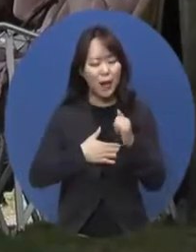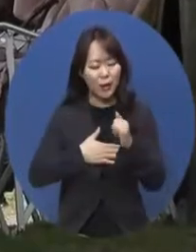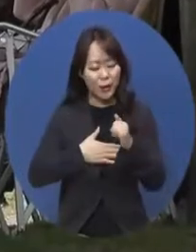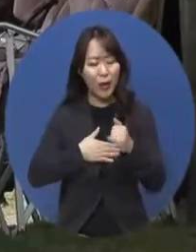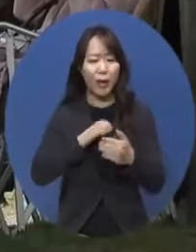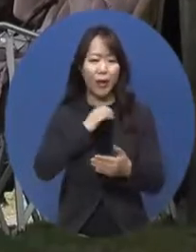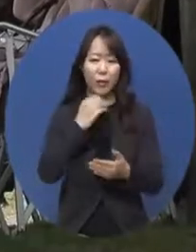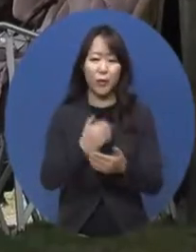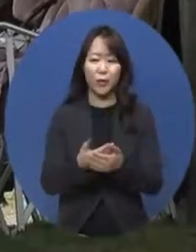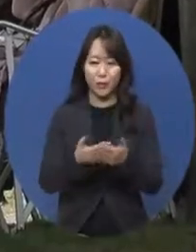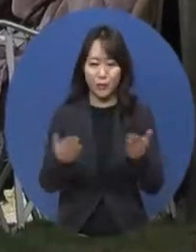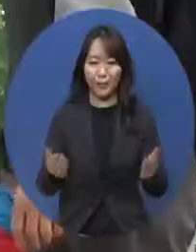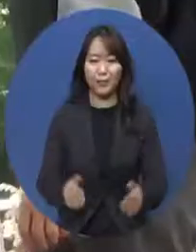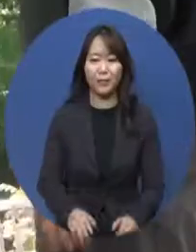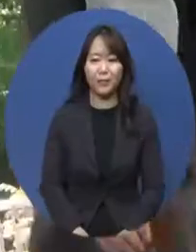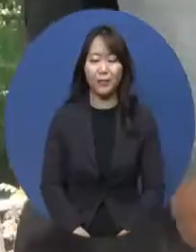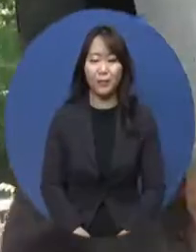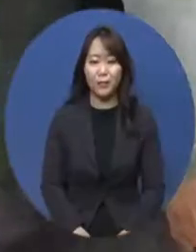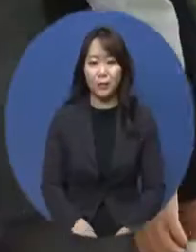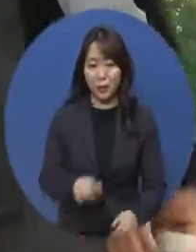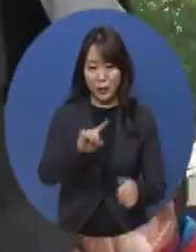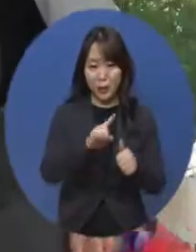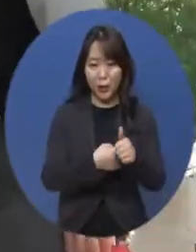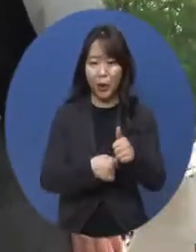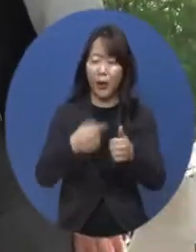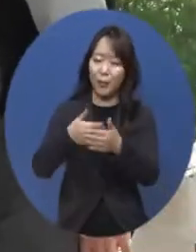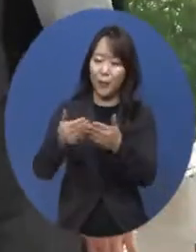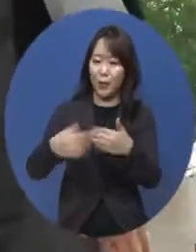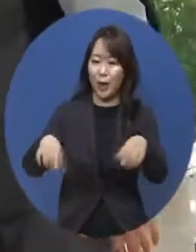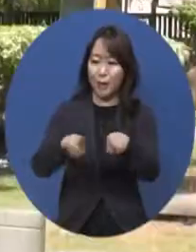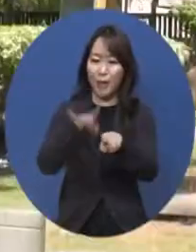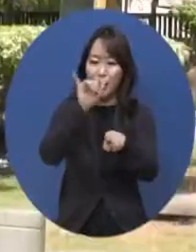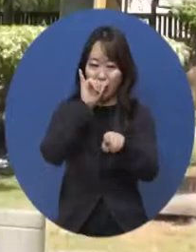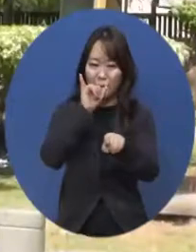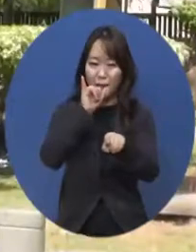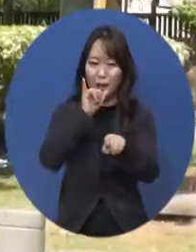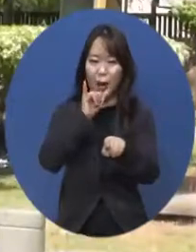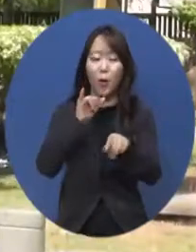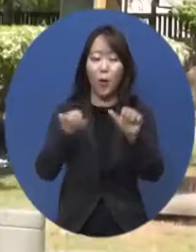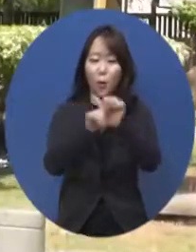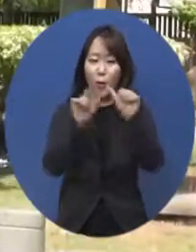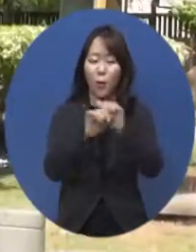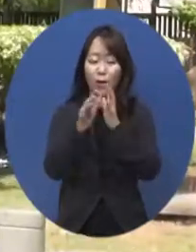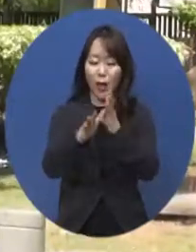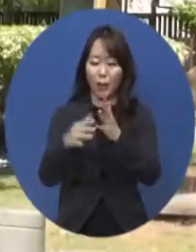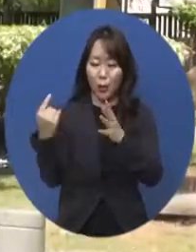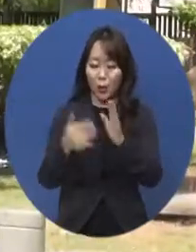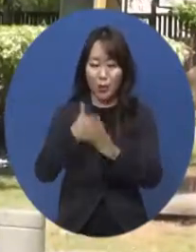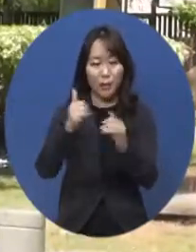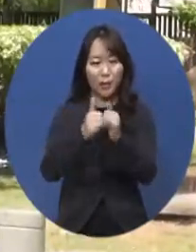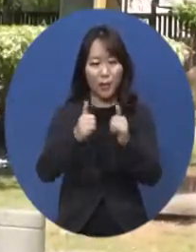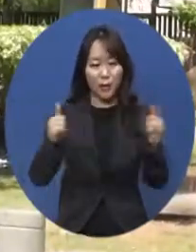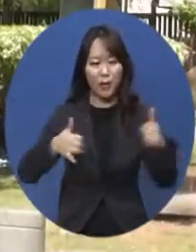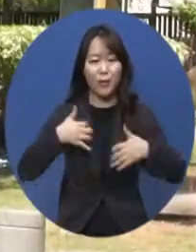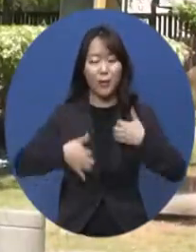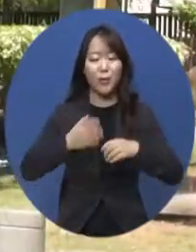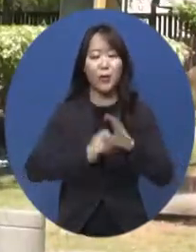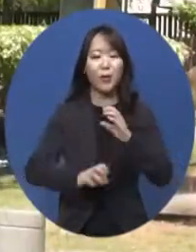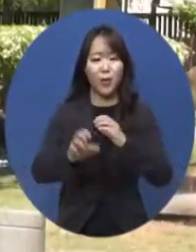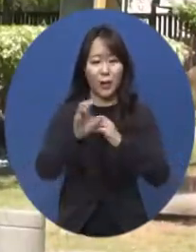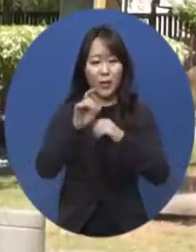가슴에 감동을 전했습니다. 자연과 미술이 어우러진 싱그러운 5월, 나들이 나온 시민들에게